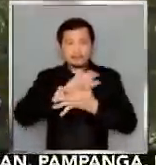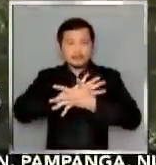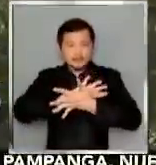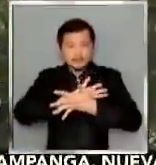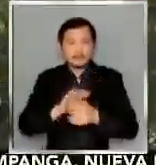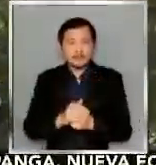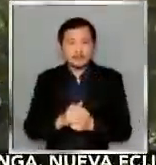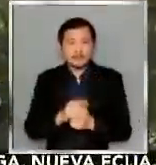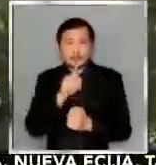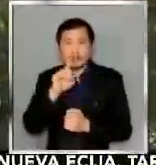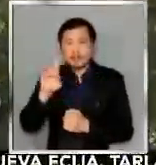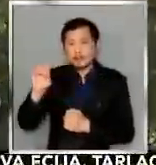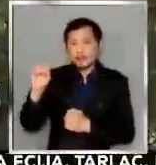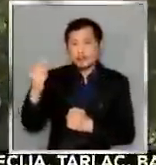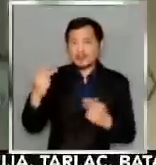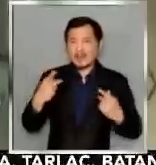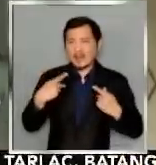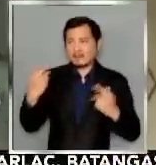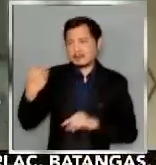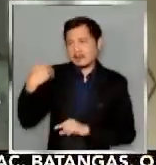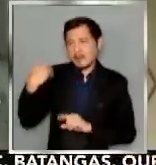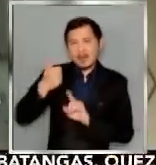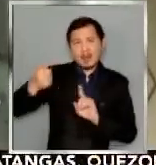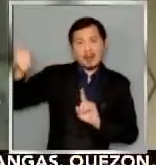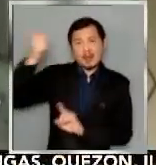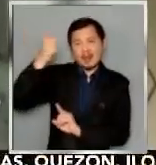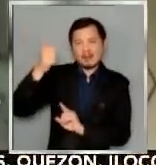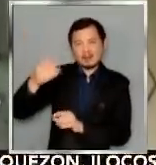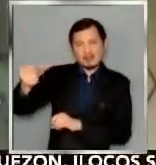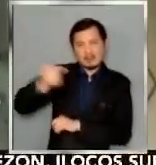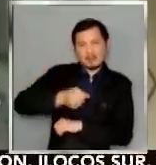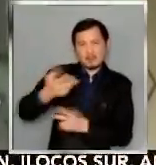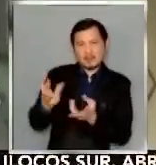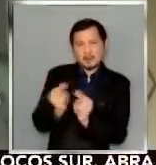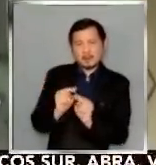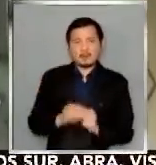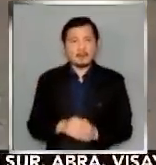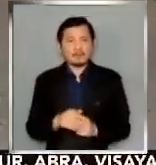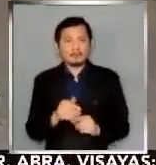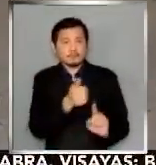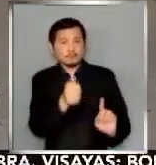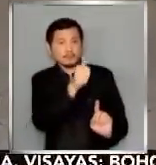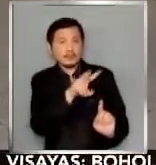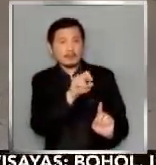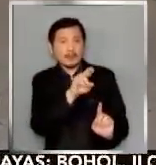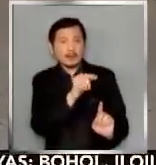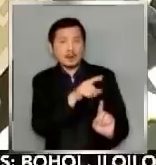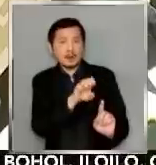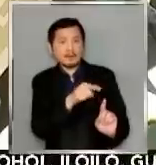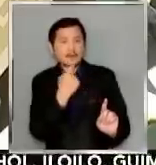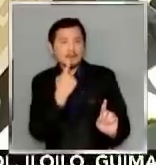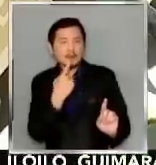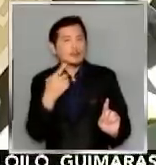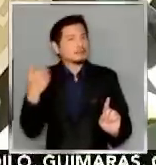liderato ang DOH. Naunang sinabi ni DOH spokesperson Undersecretary Maria Rosario Vergere na kahit wala pang bagong kalihim, status